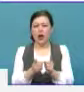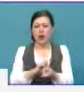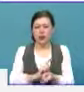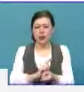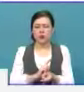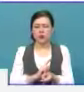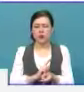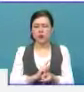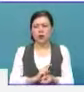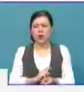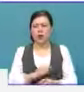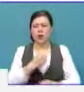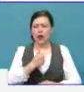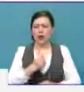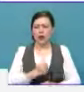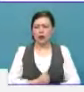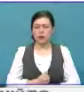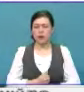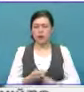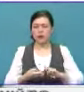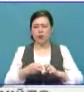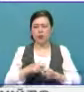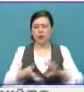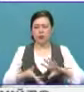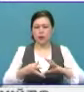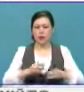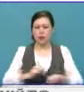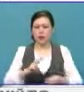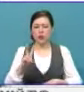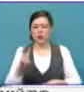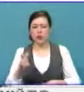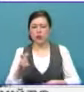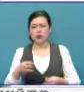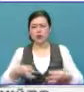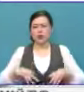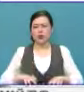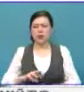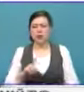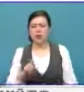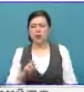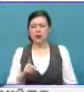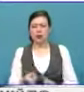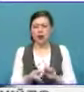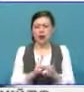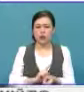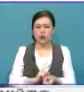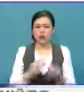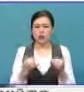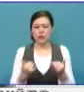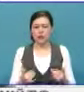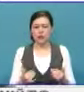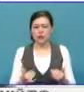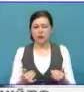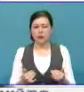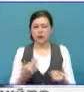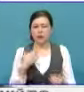таңда әкімшілік тарапынан мұндай мәселелер шешіліп, бүгінгі таңда уже 200-ге дейінгі көліктер уже газға өткізіліп отыр. Екінші мәселе мынау ірі